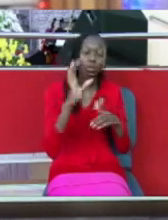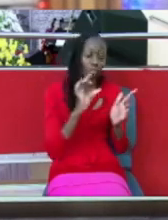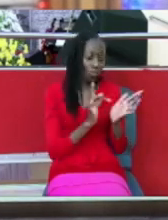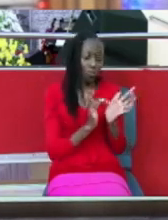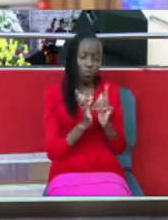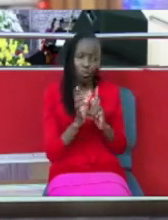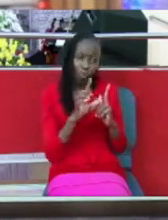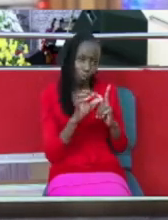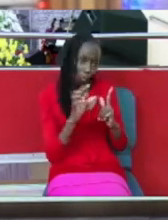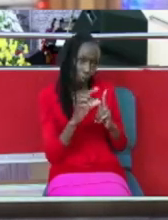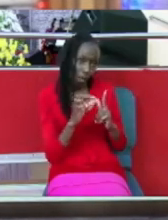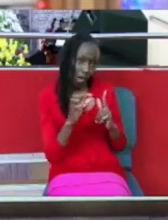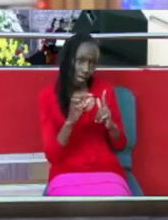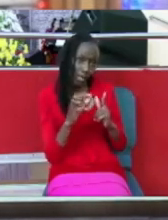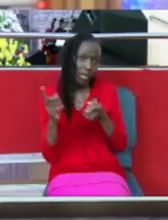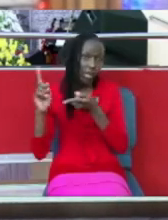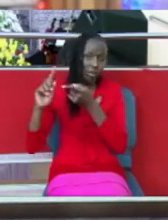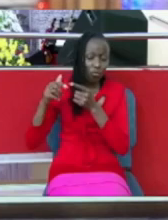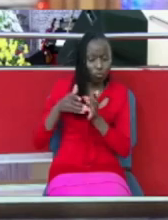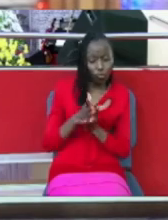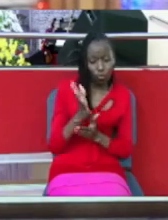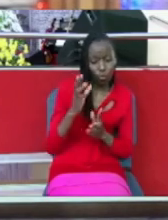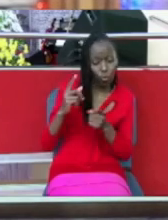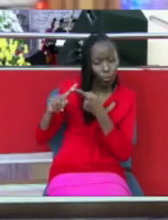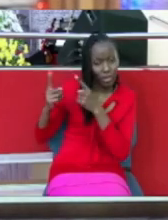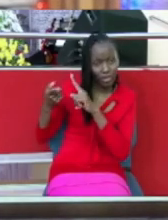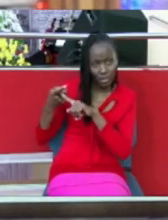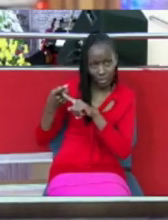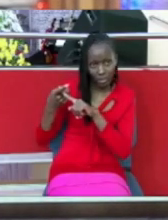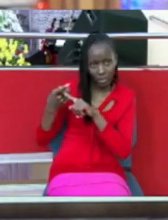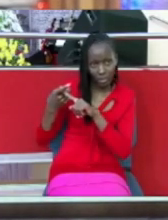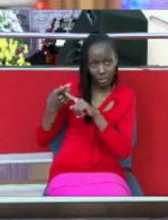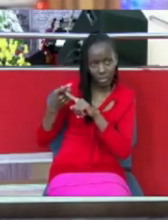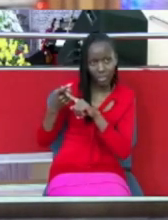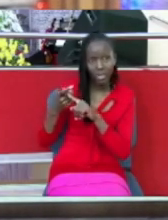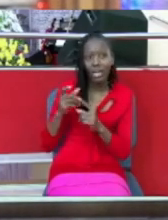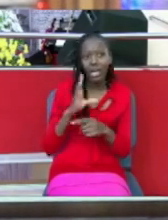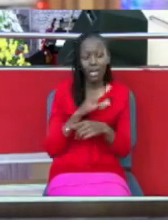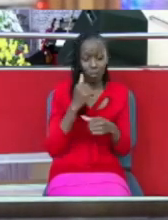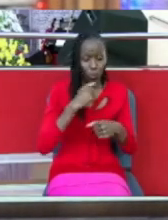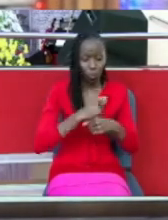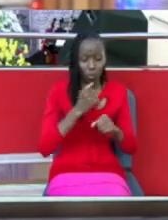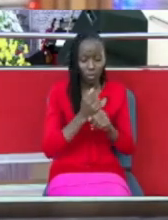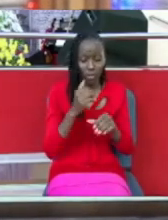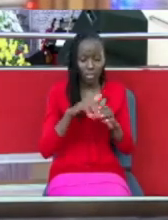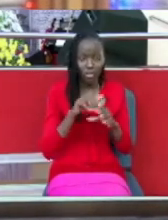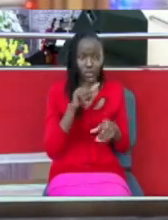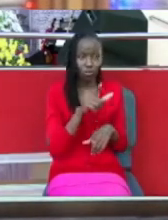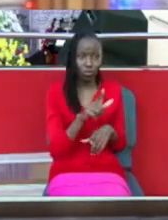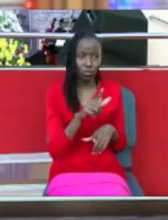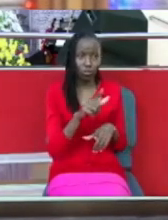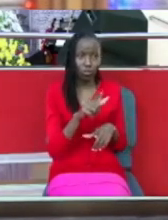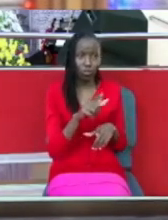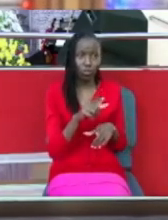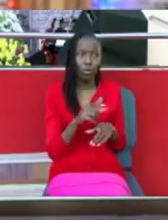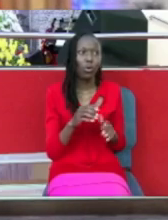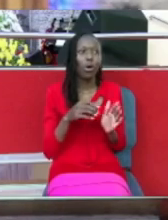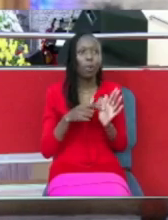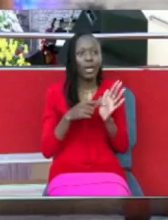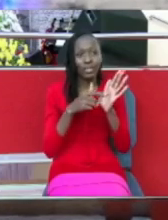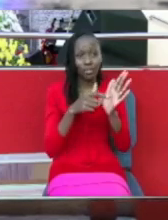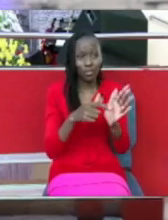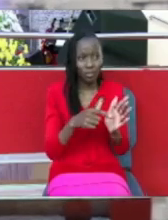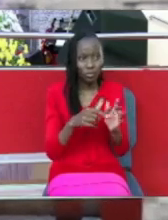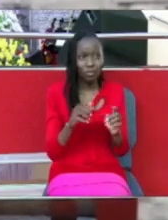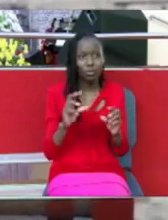on your inside. Baada ya kuruhusu neno la Bwana lifanye kazi ndani yako, manifestation will be evident to all.